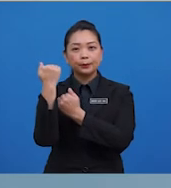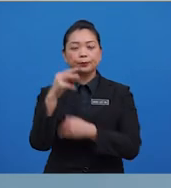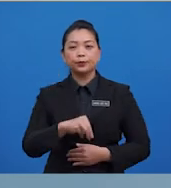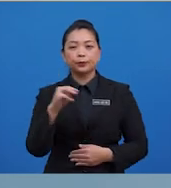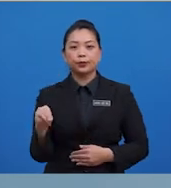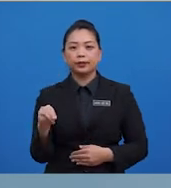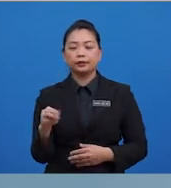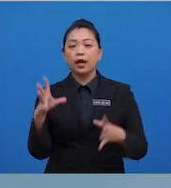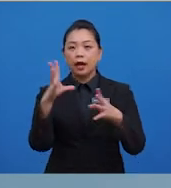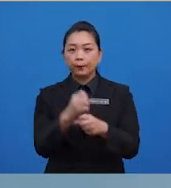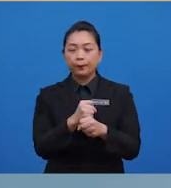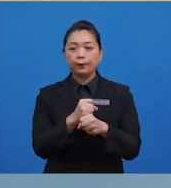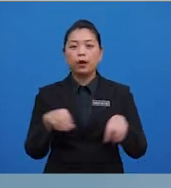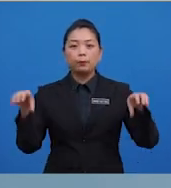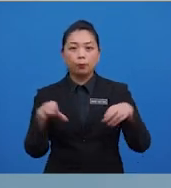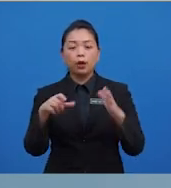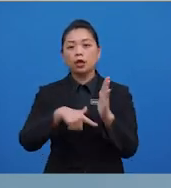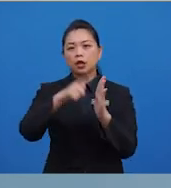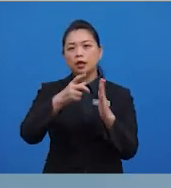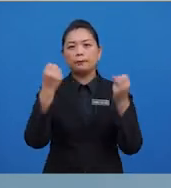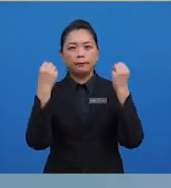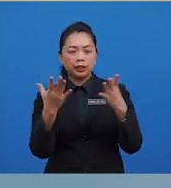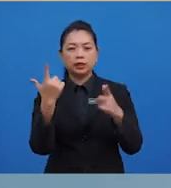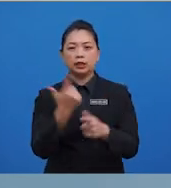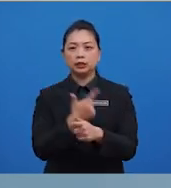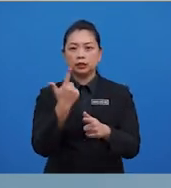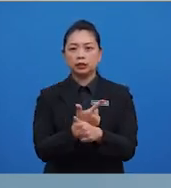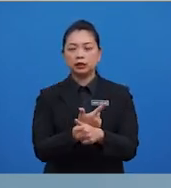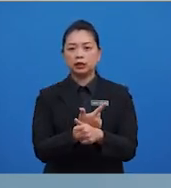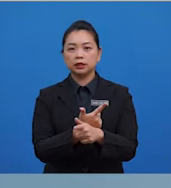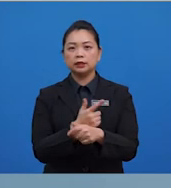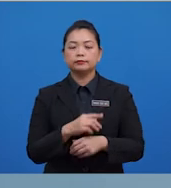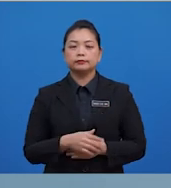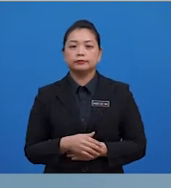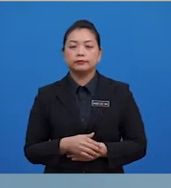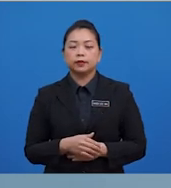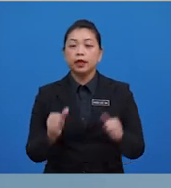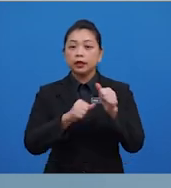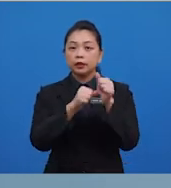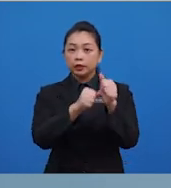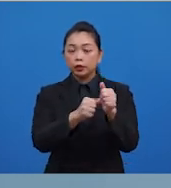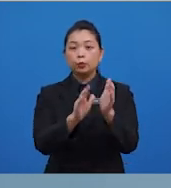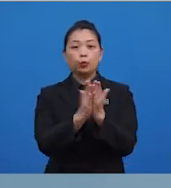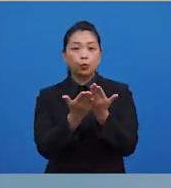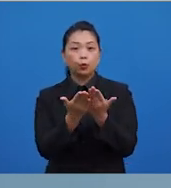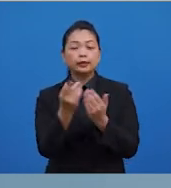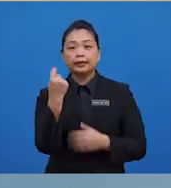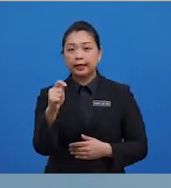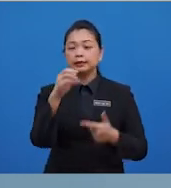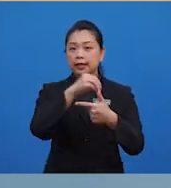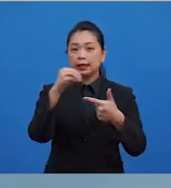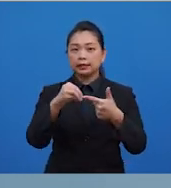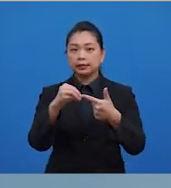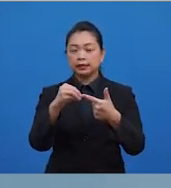murid-murid dapat membuat lebih banyak latihan sama ada berpandukan buku teks